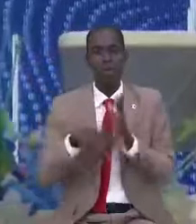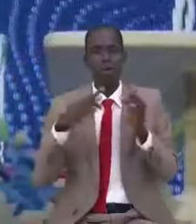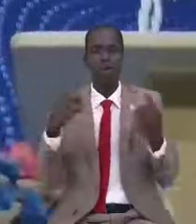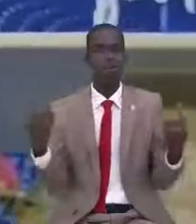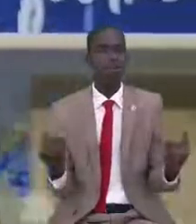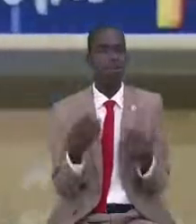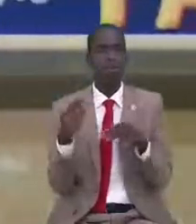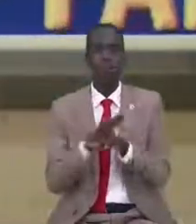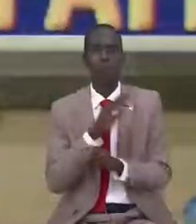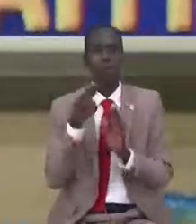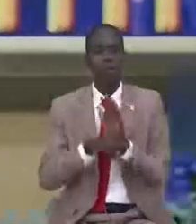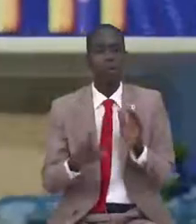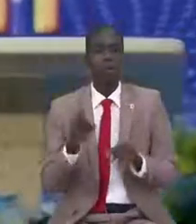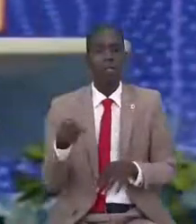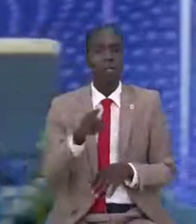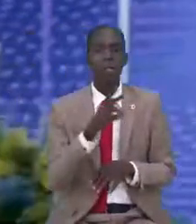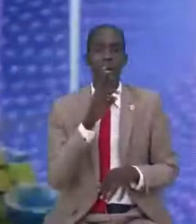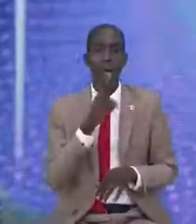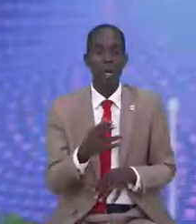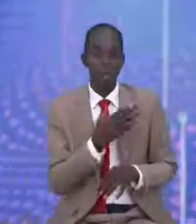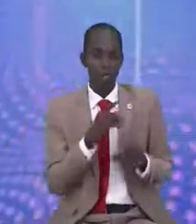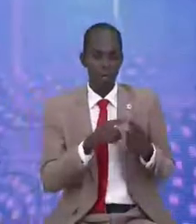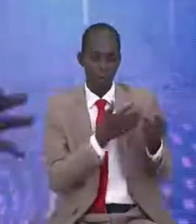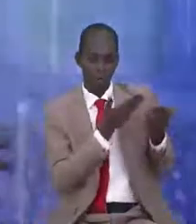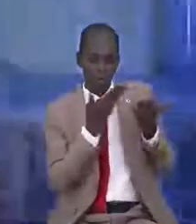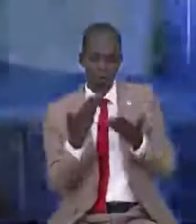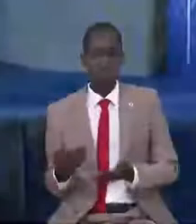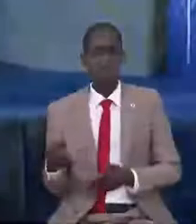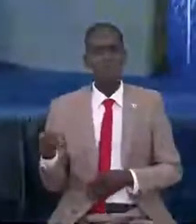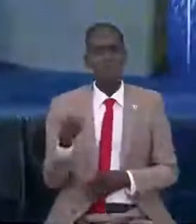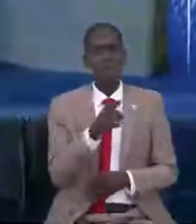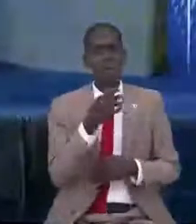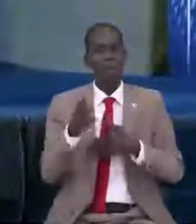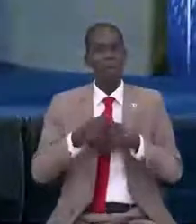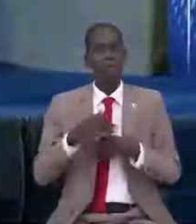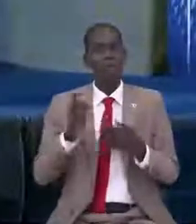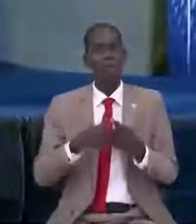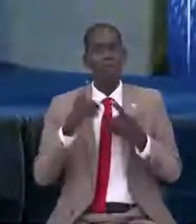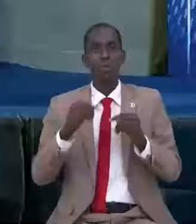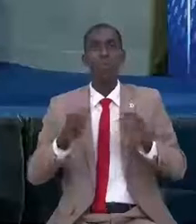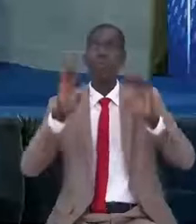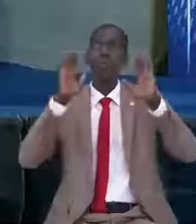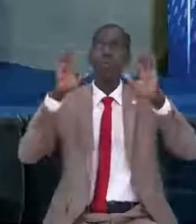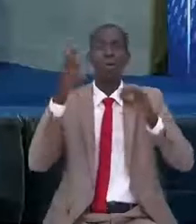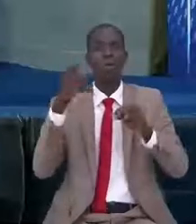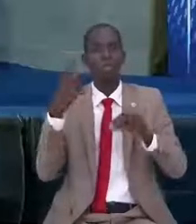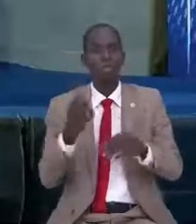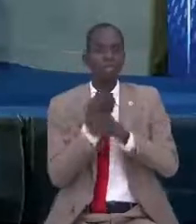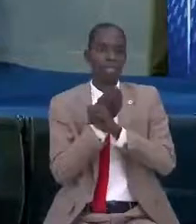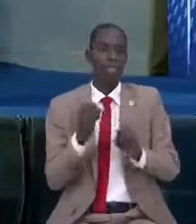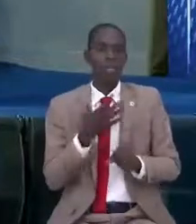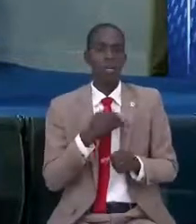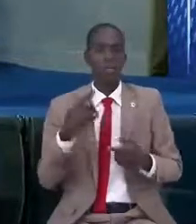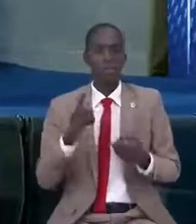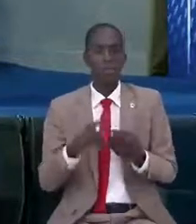du désert du péché où se trouvent, pour les faire sortir de là et les amener aux merveilles